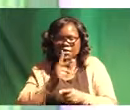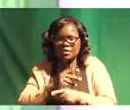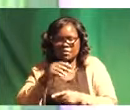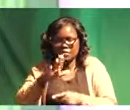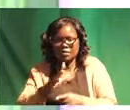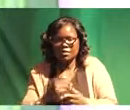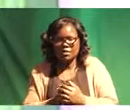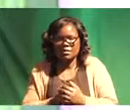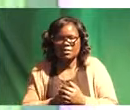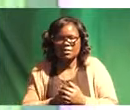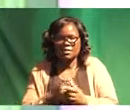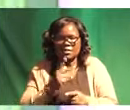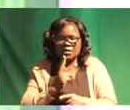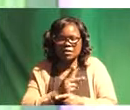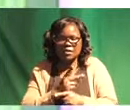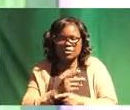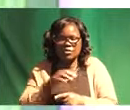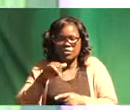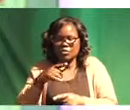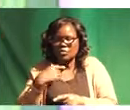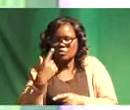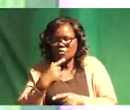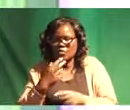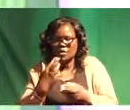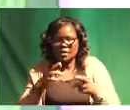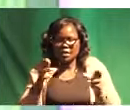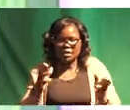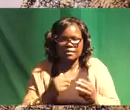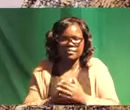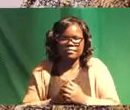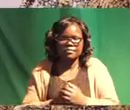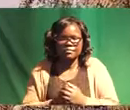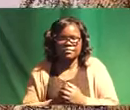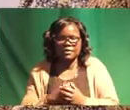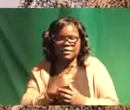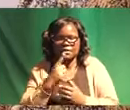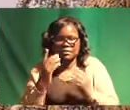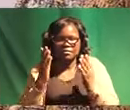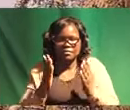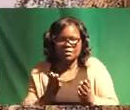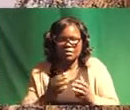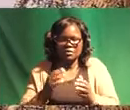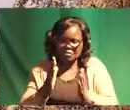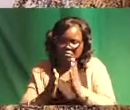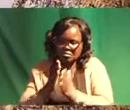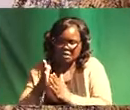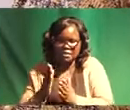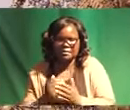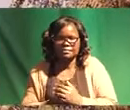yenu, mimi nitaweka kwa wale ambao wako na hiyo mpango. Kila mtu ni kujipanga.